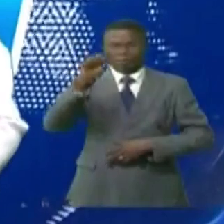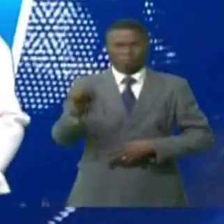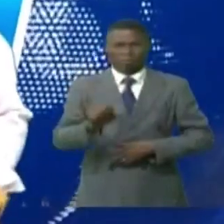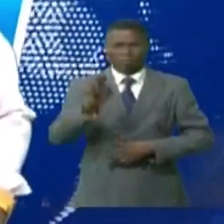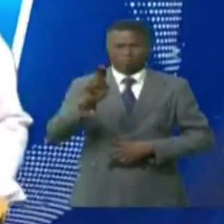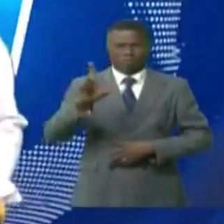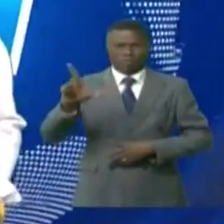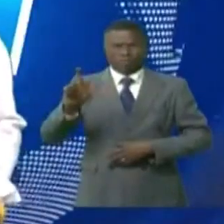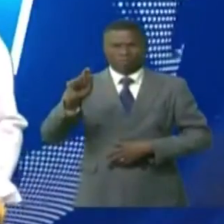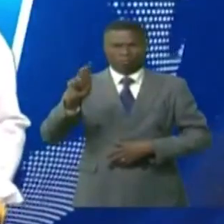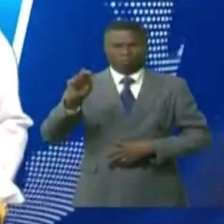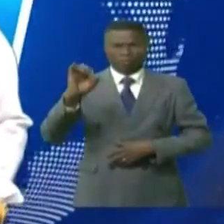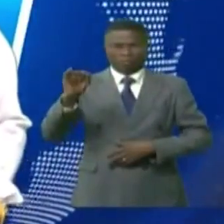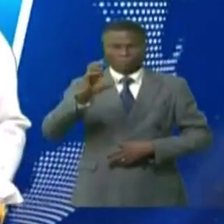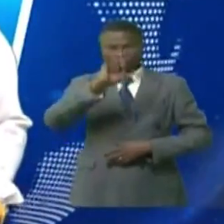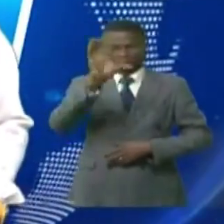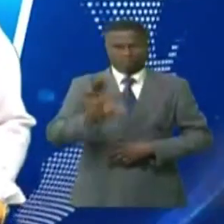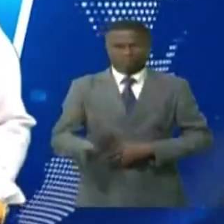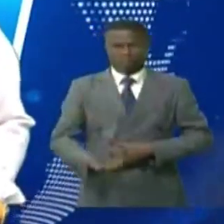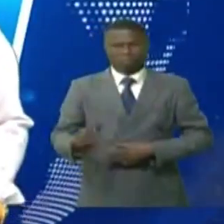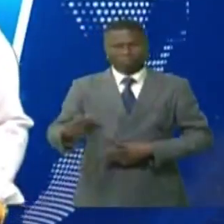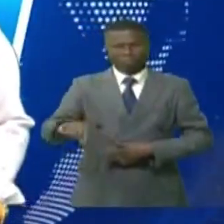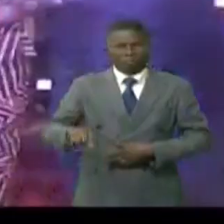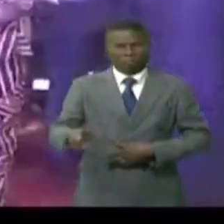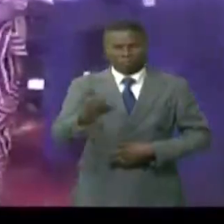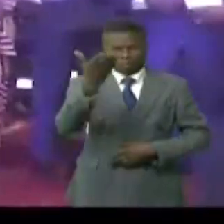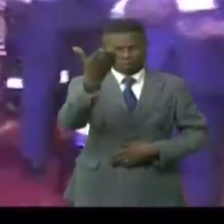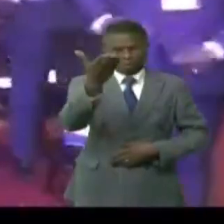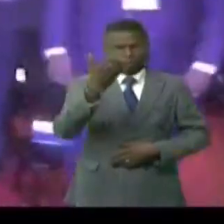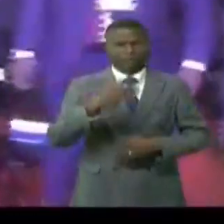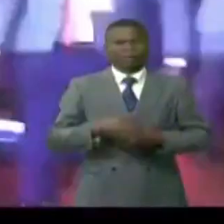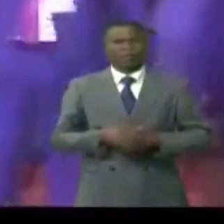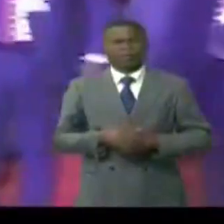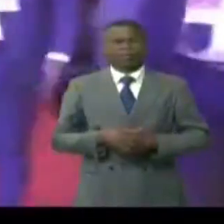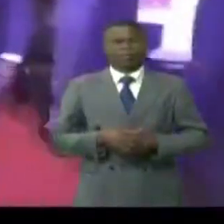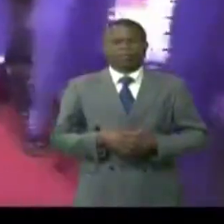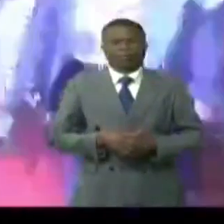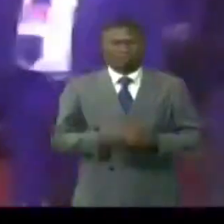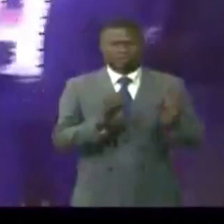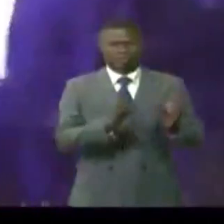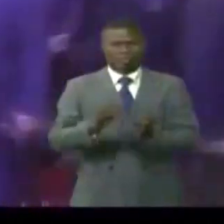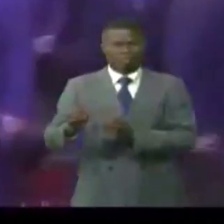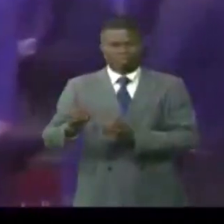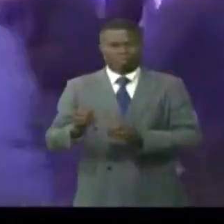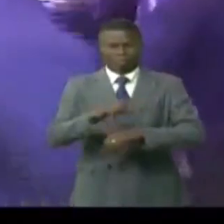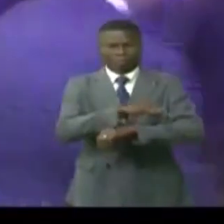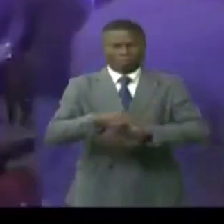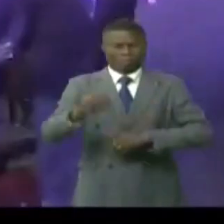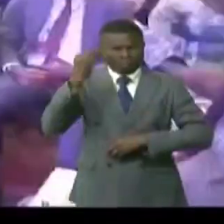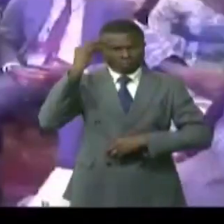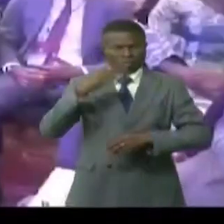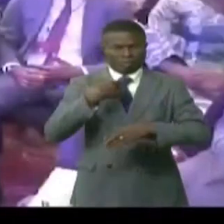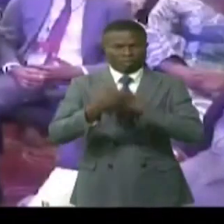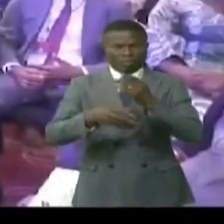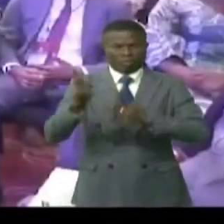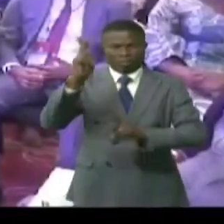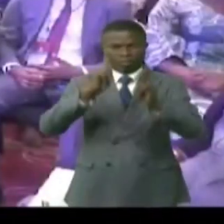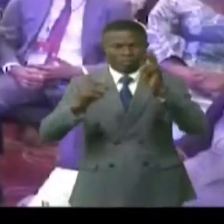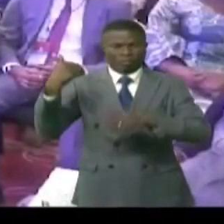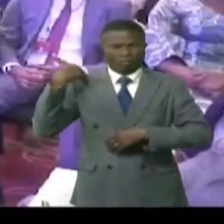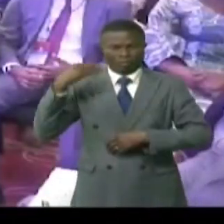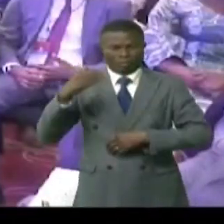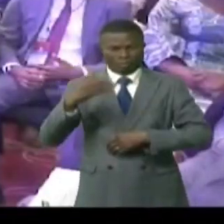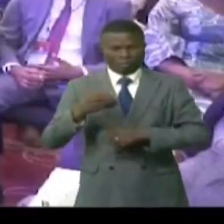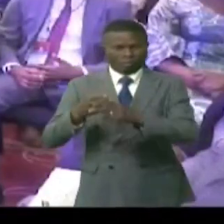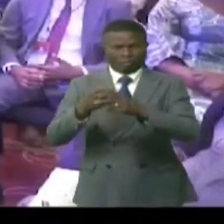Gombe. Patti Tondouango et bienvenue de Salah ont signé ce reportage. Organisé par le ministère de la fonction publique sous le